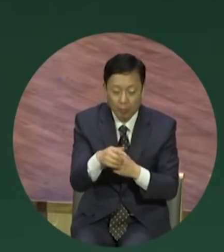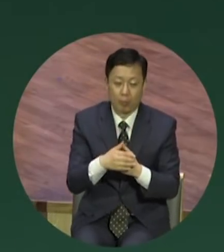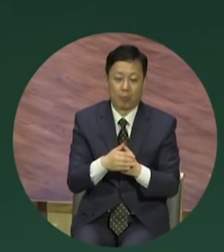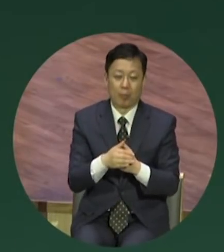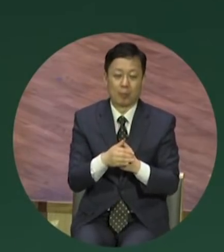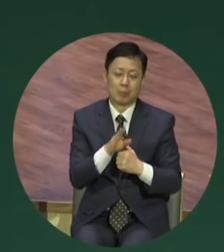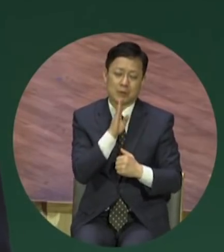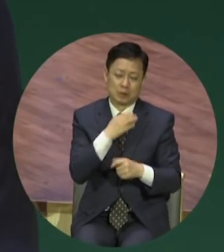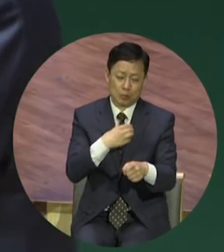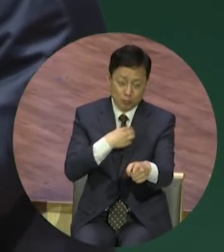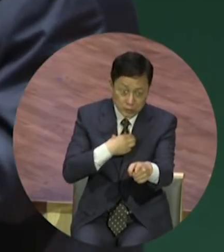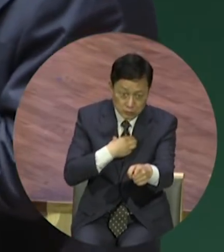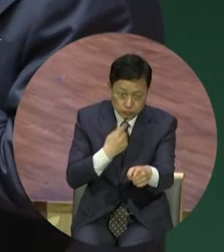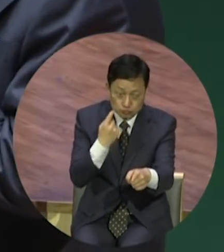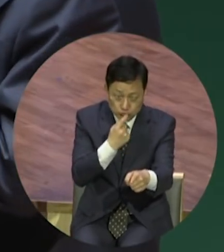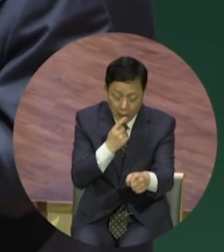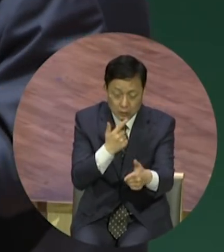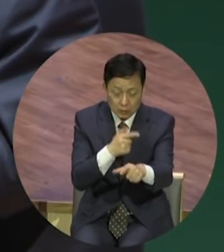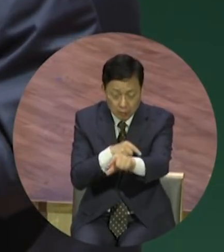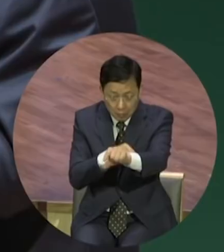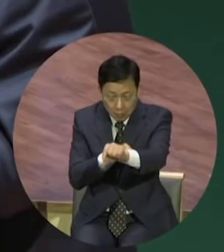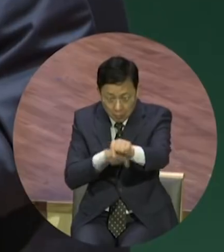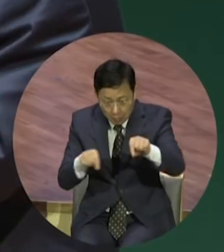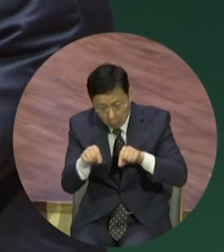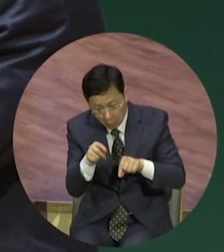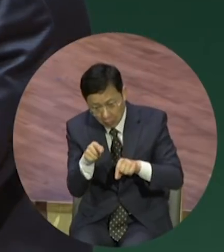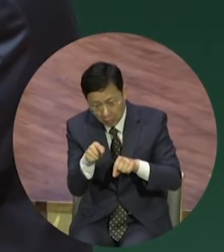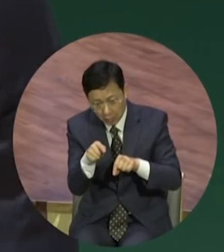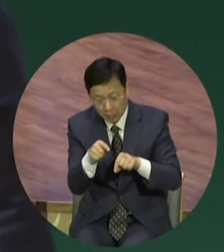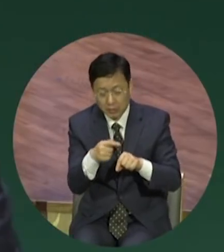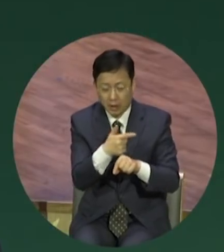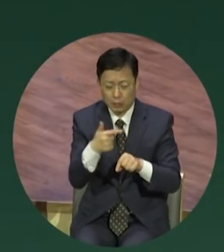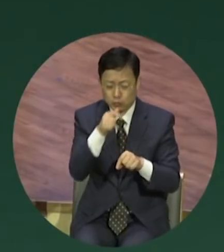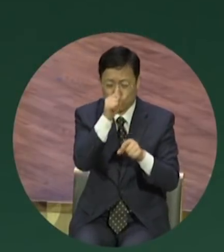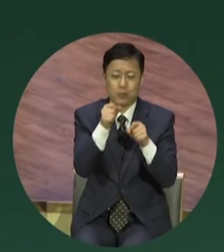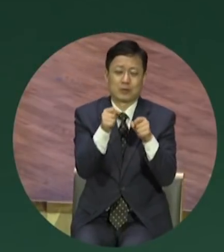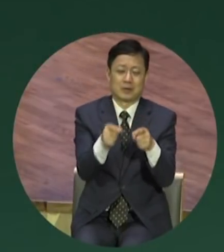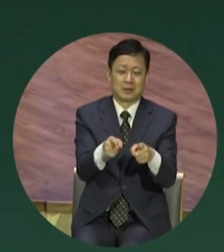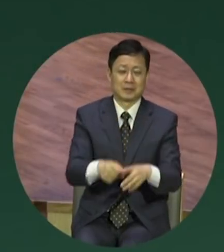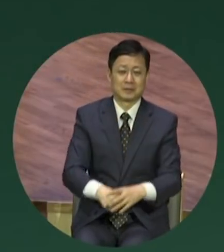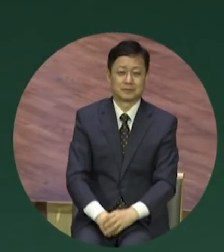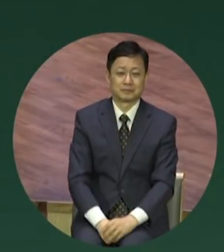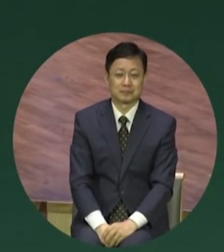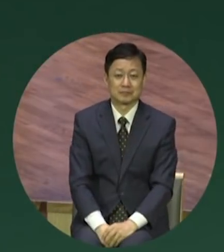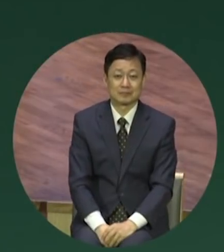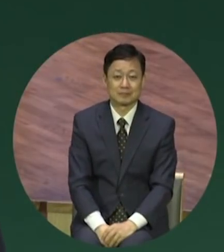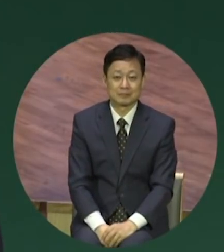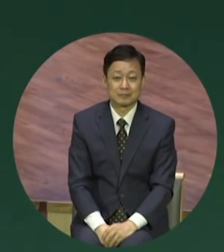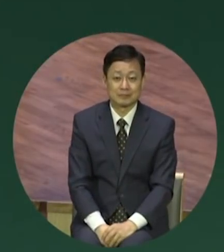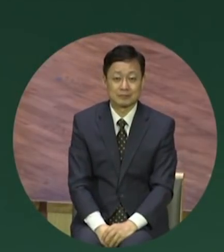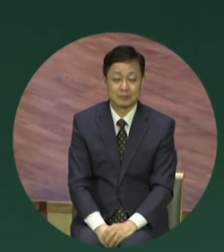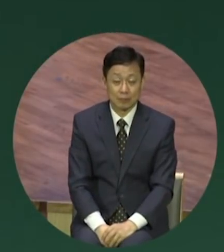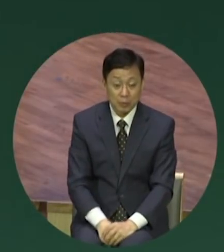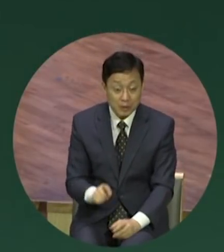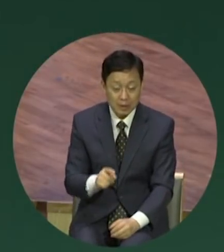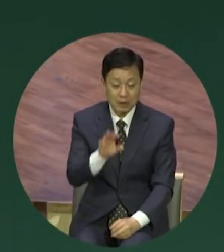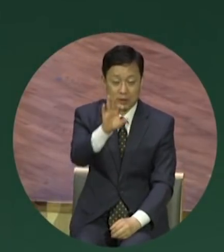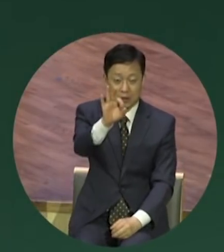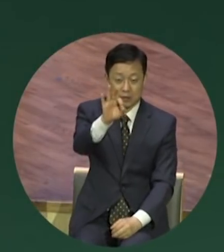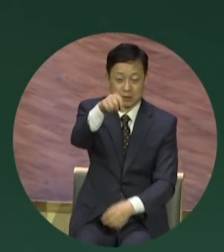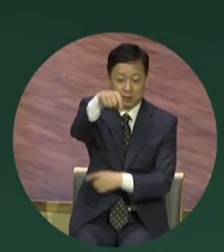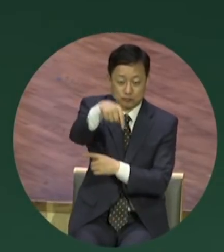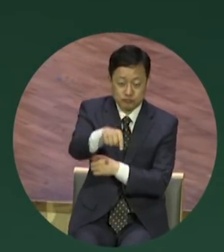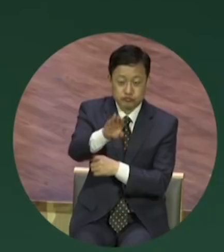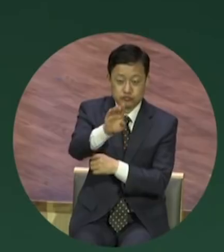achieve what is 자, unprecedented. 하나님이 사인을 보냅니다. 그 많은 군대를 하나님이 우박을 내려서 무너뜨리게.